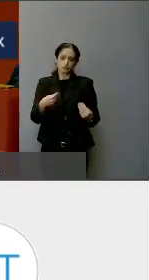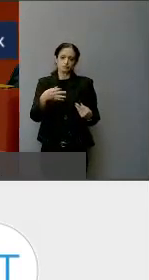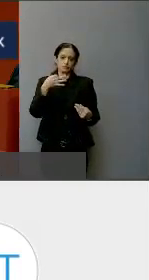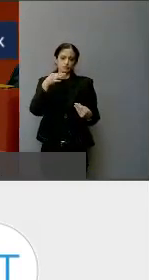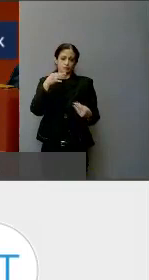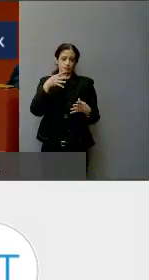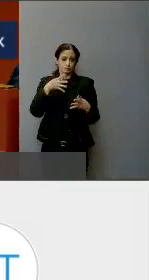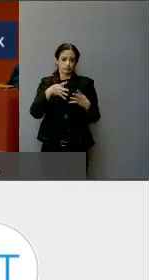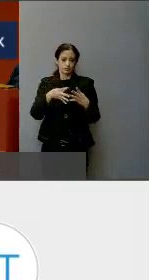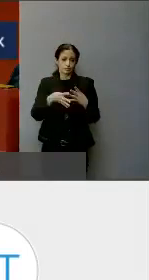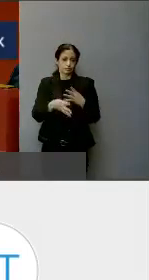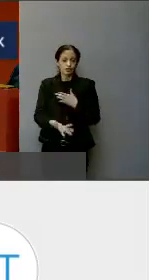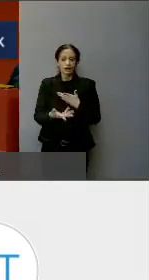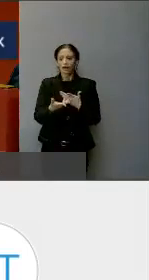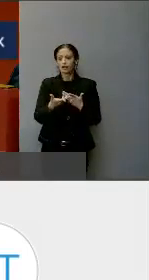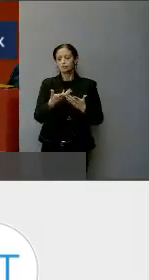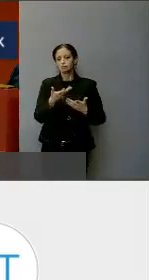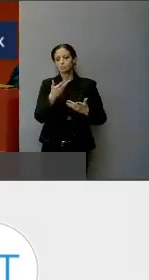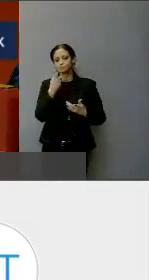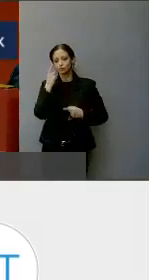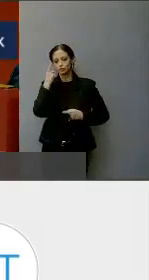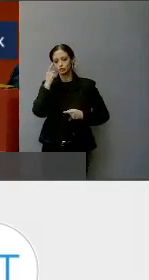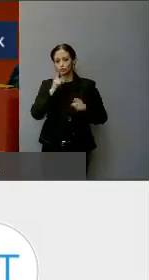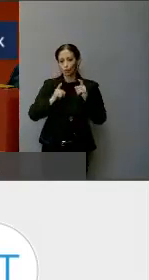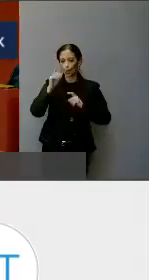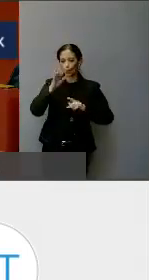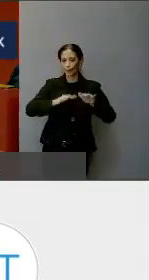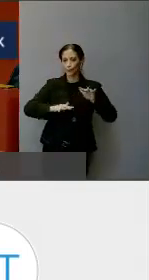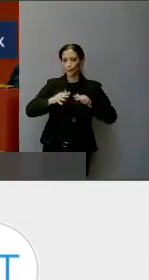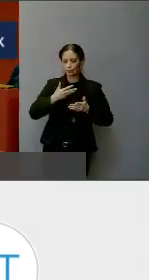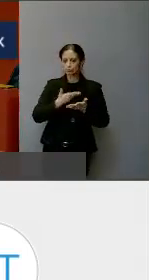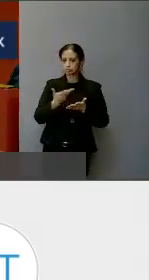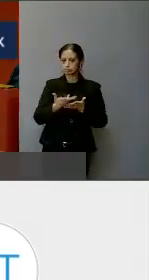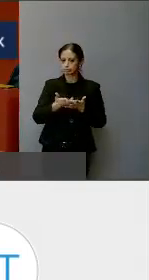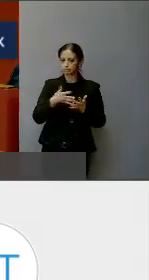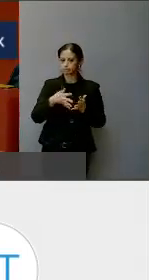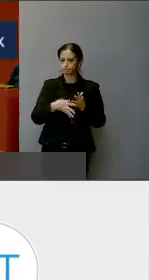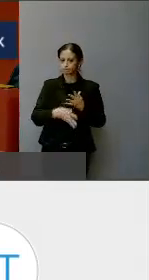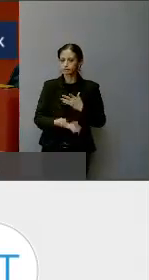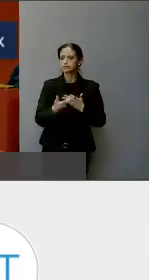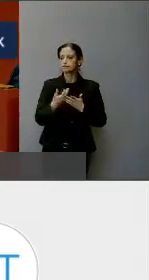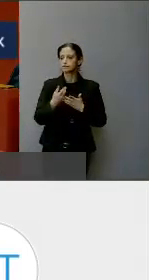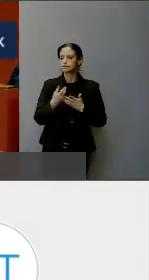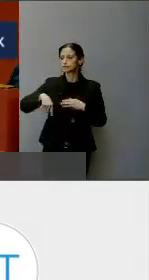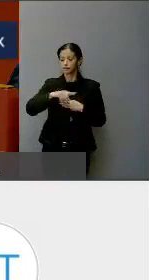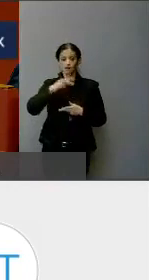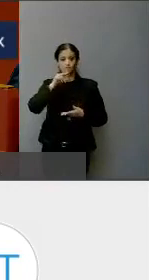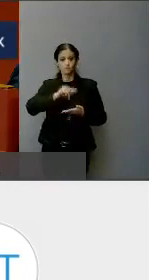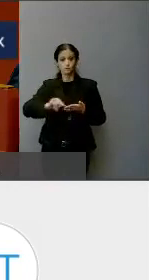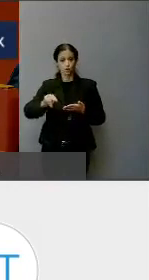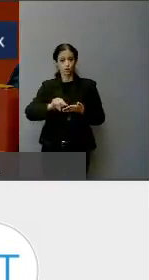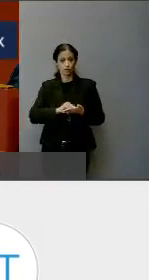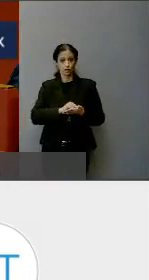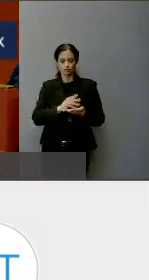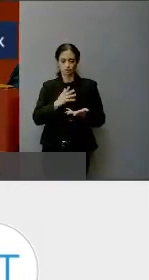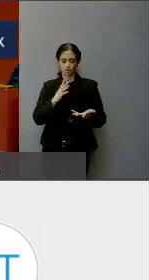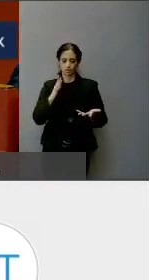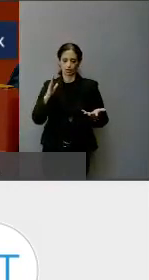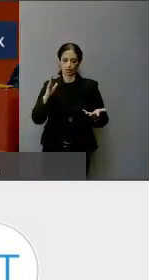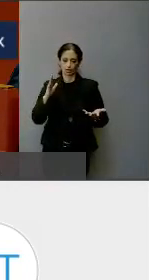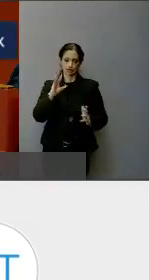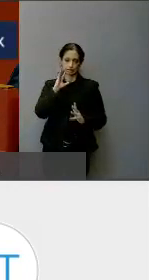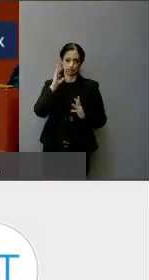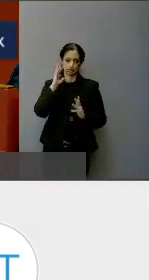espresso tutte tutte le perplessità ei dubbi abbiamo fatto la votazione surreale dove ci è stato impedito